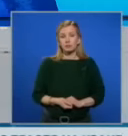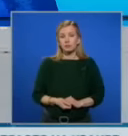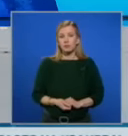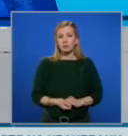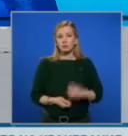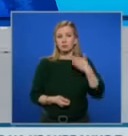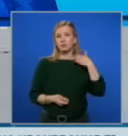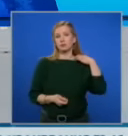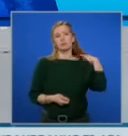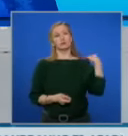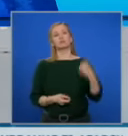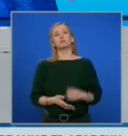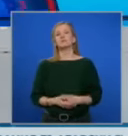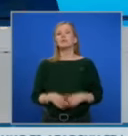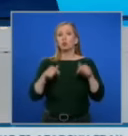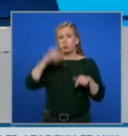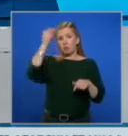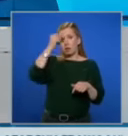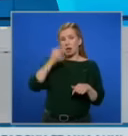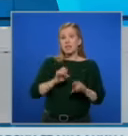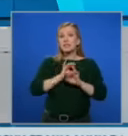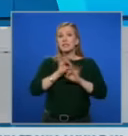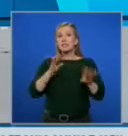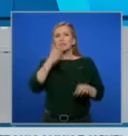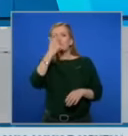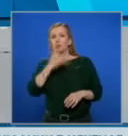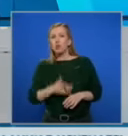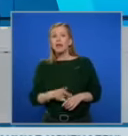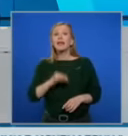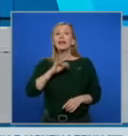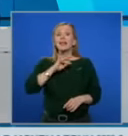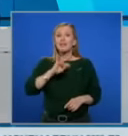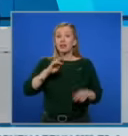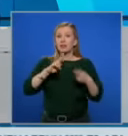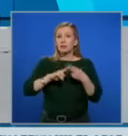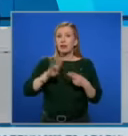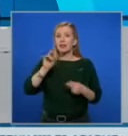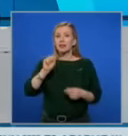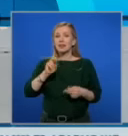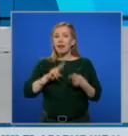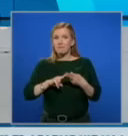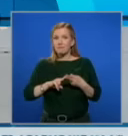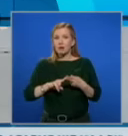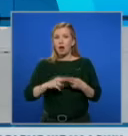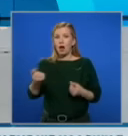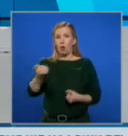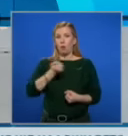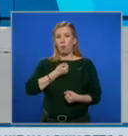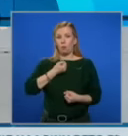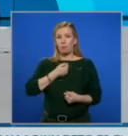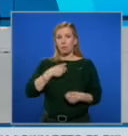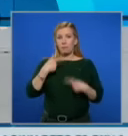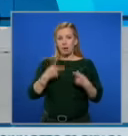помощ. Връщаме се у нас. Известният психолог Иван Владимиров Нав е убит тази нощ пред дома си на столичната улица